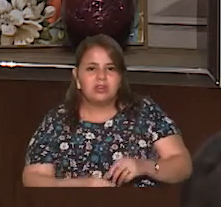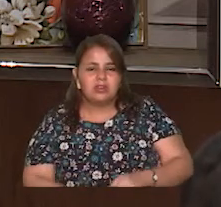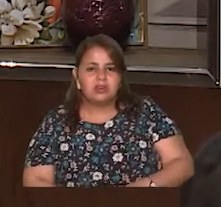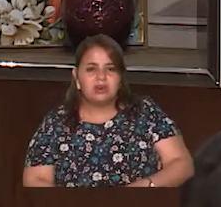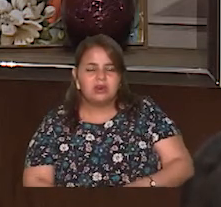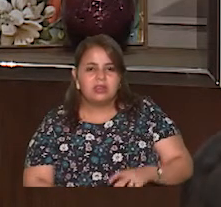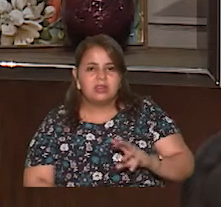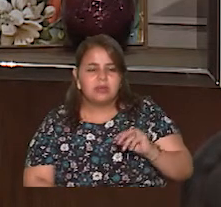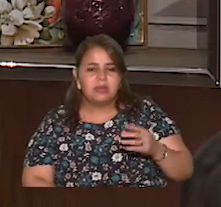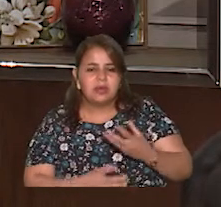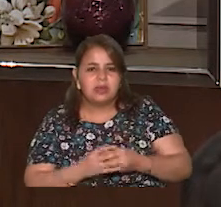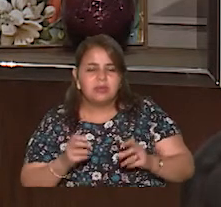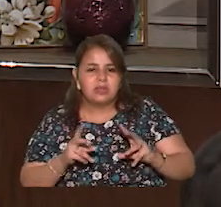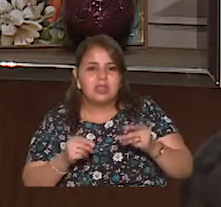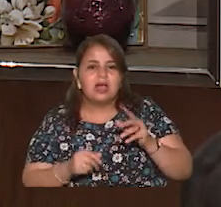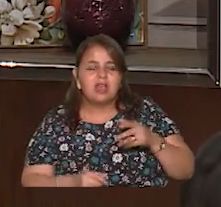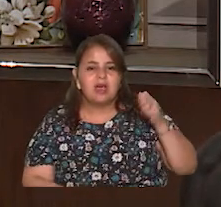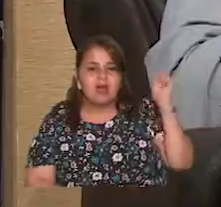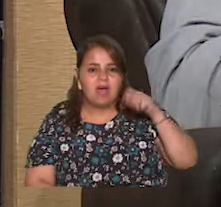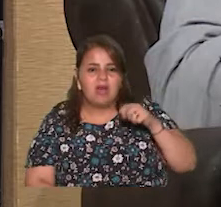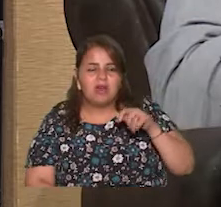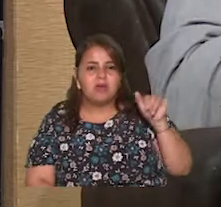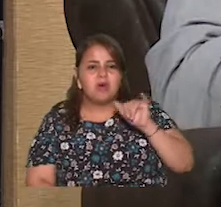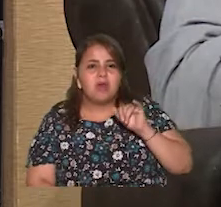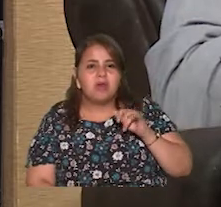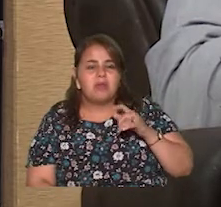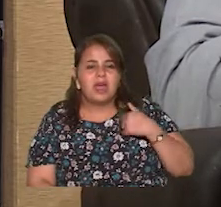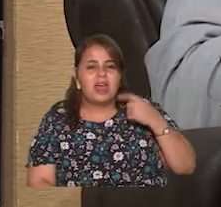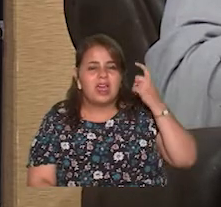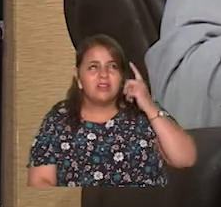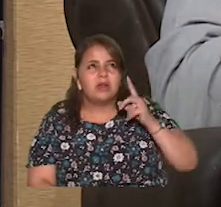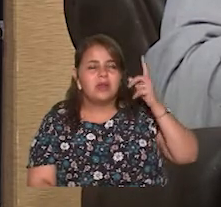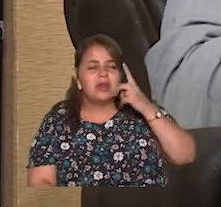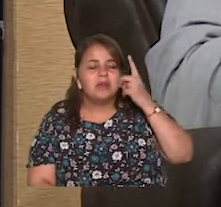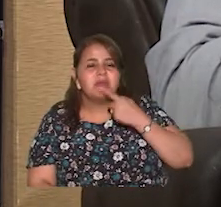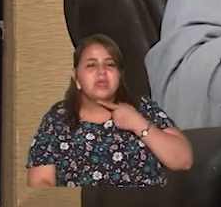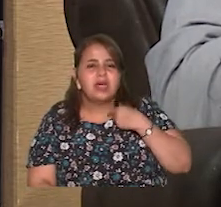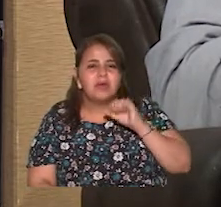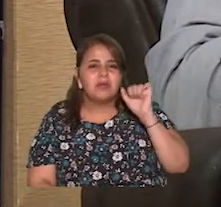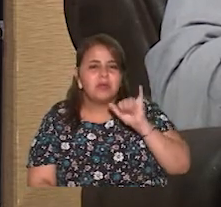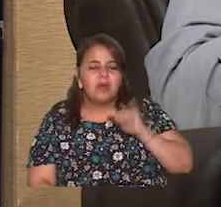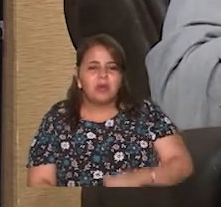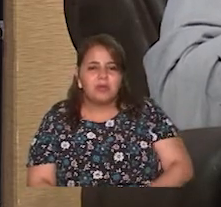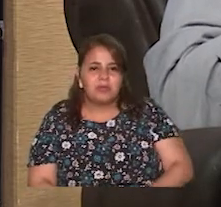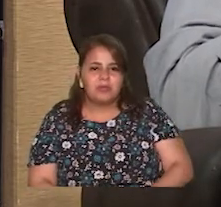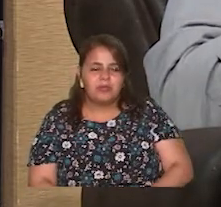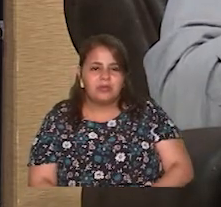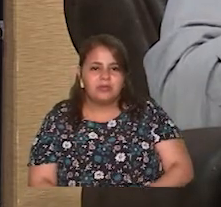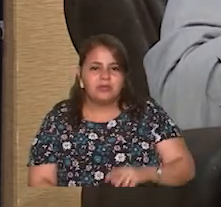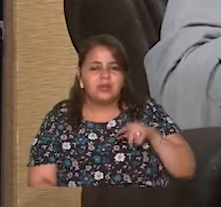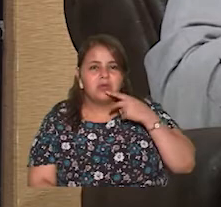محتاجة قرار. محتاجة قرار ومحتاجة ثقة في إن الله محب. ربنا يسوع ما جاش عشان يدعي